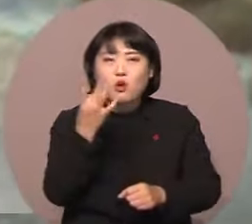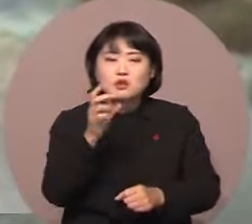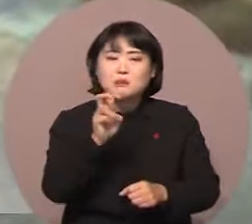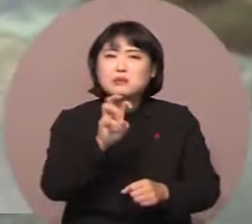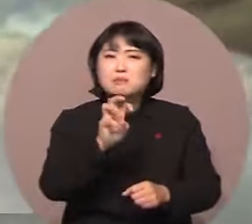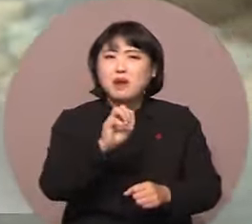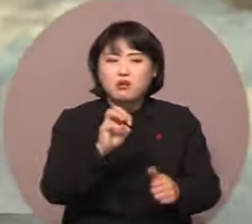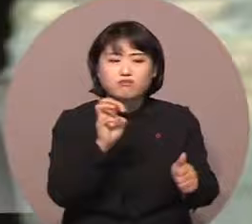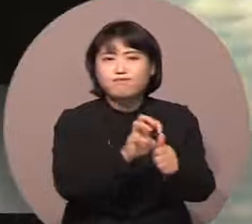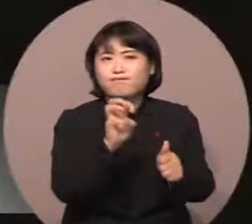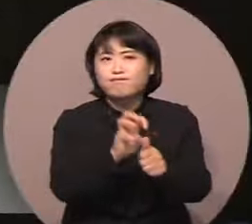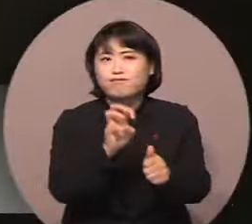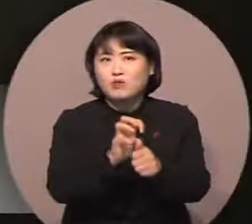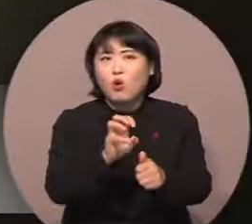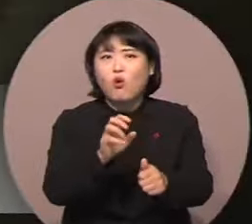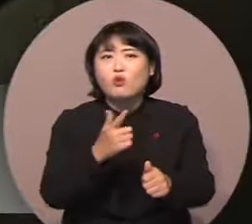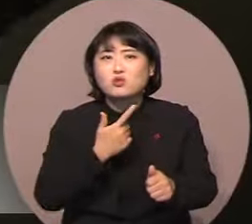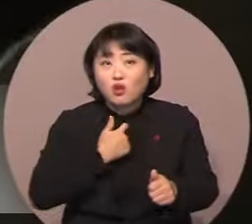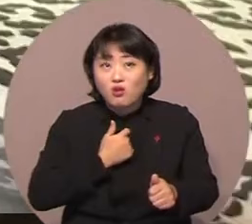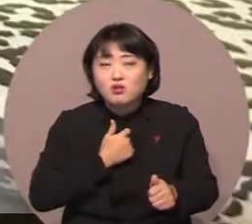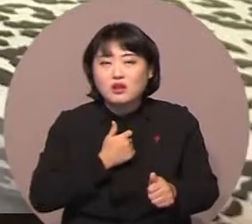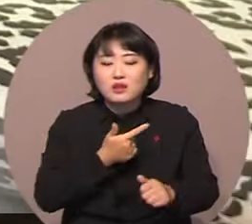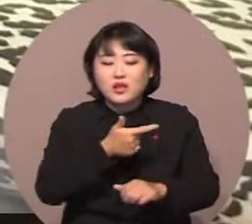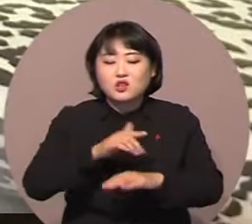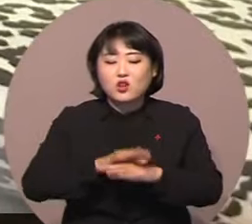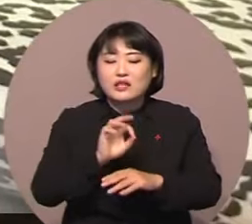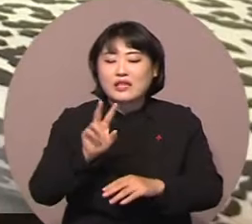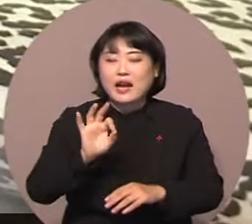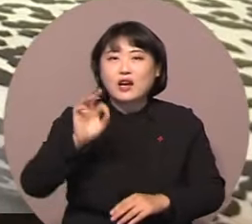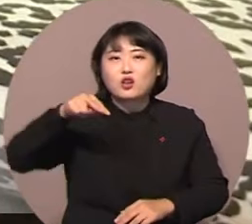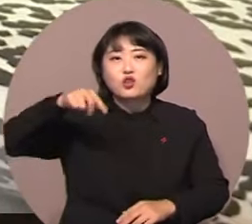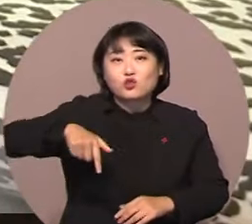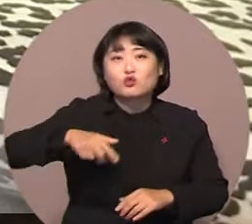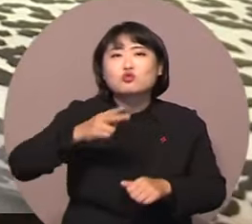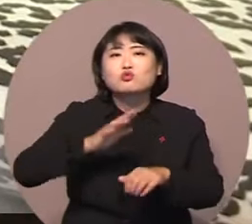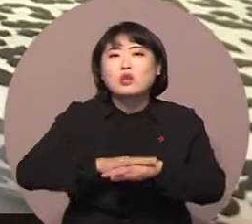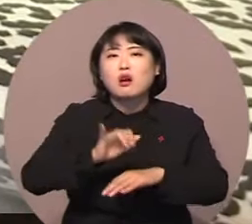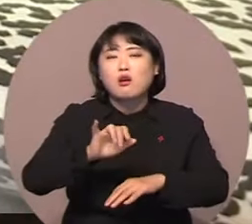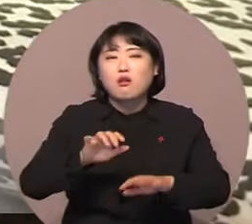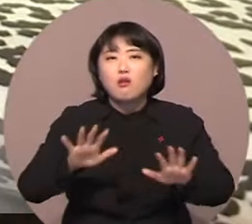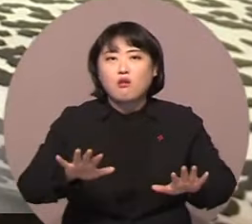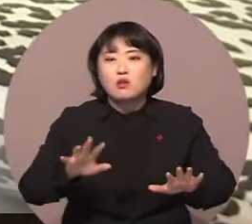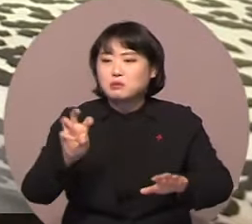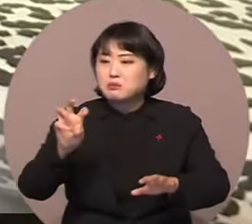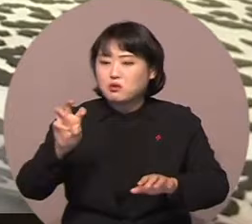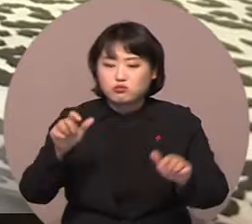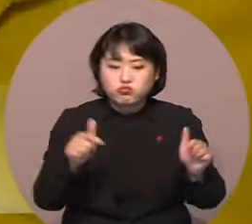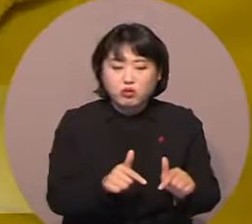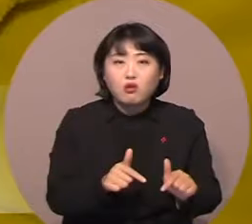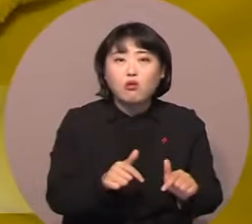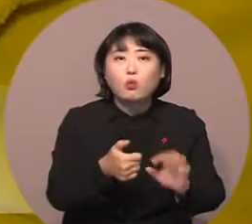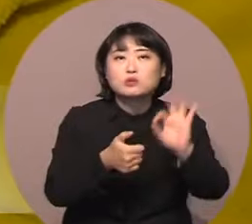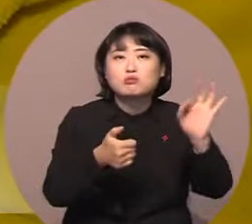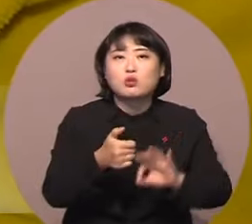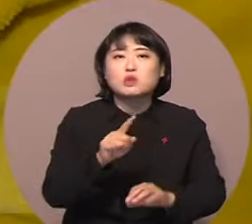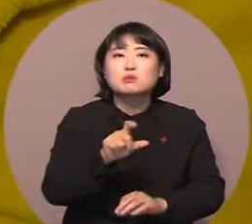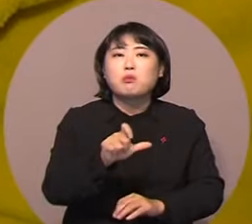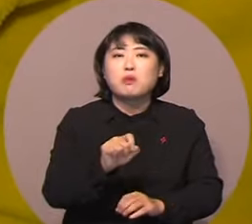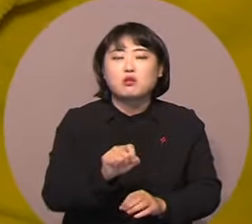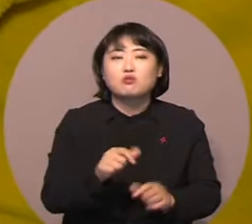30만 원씩 지급하던 대전 양육수당은 올해부터 월 15만 원으로 절반